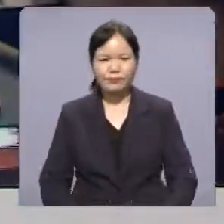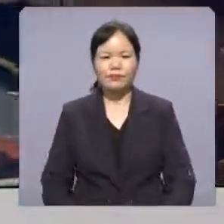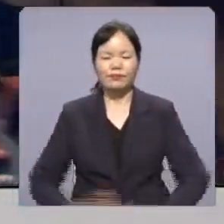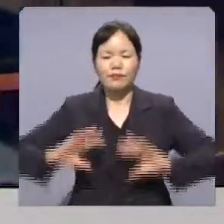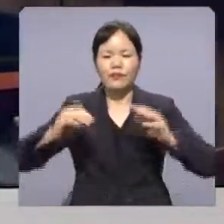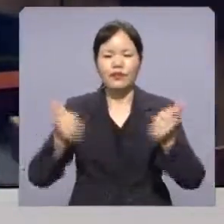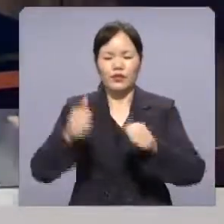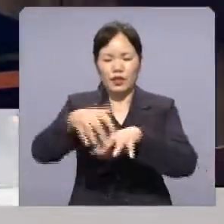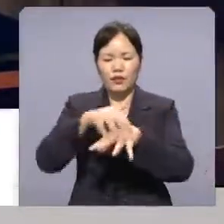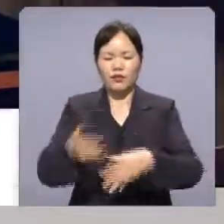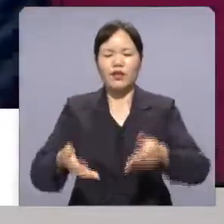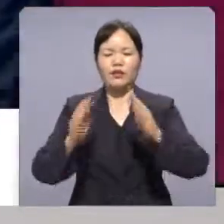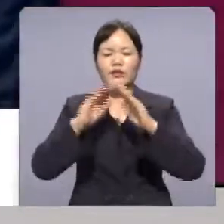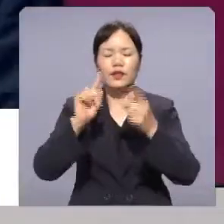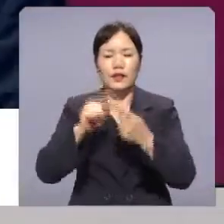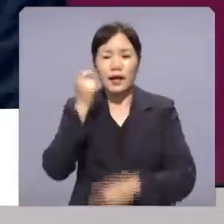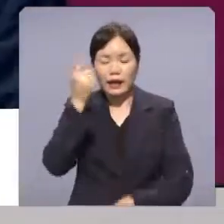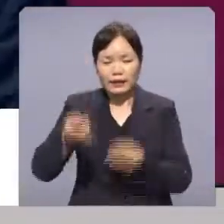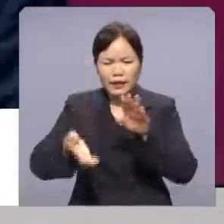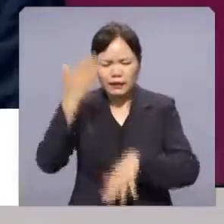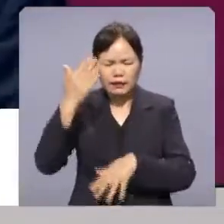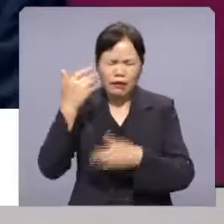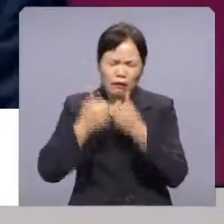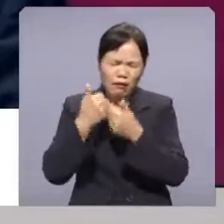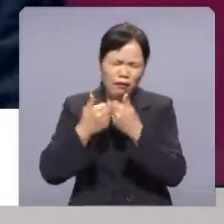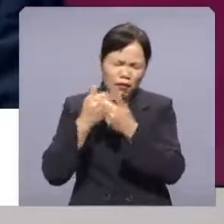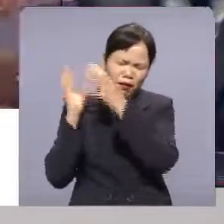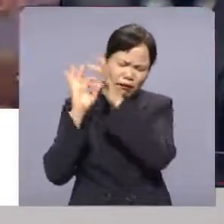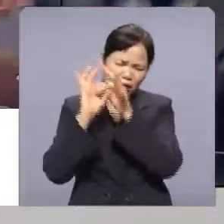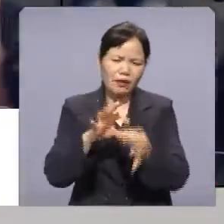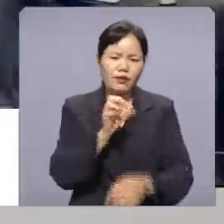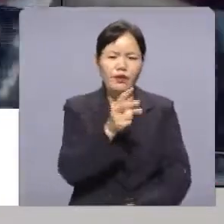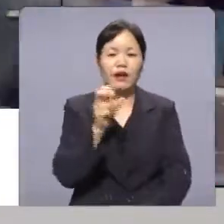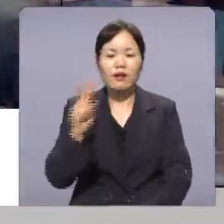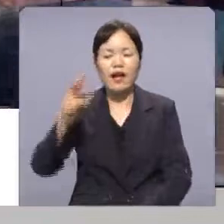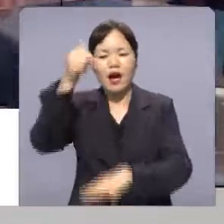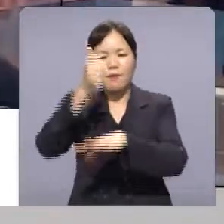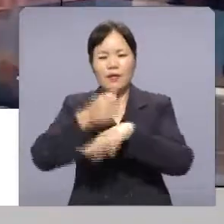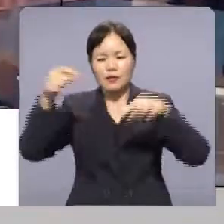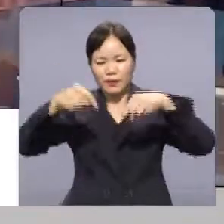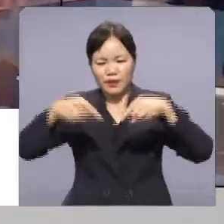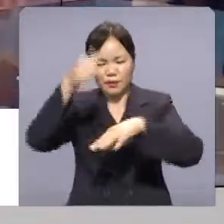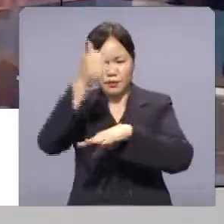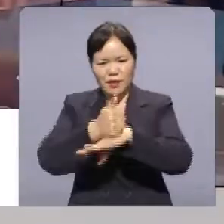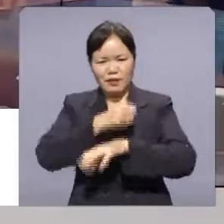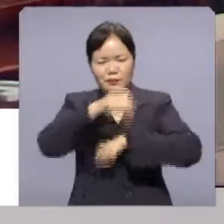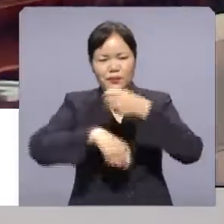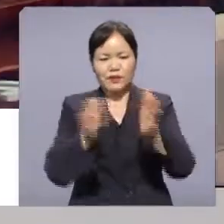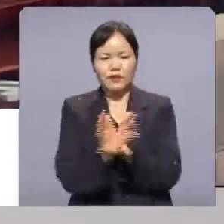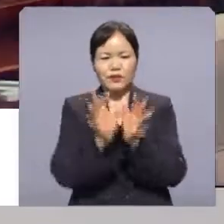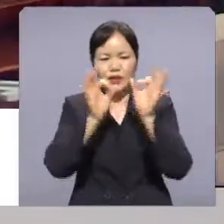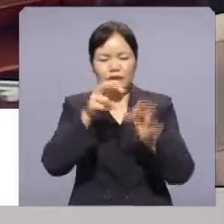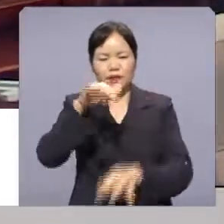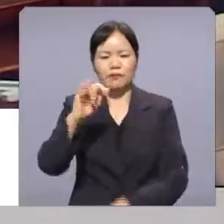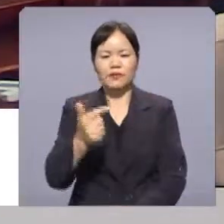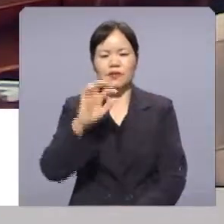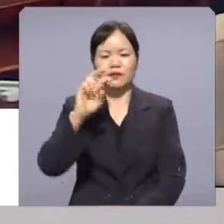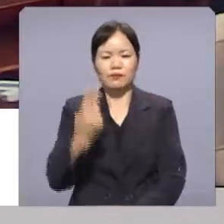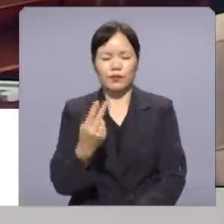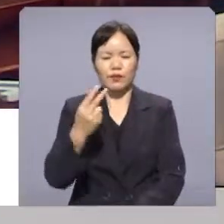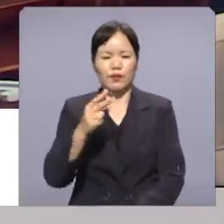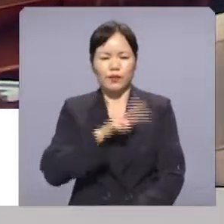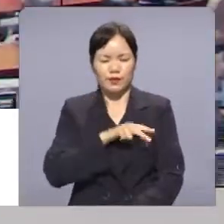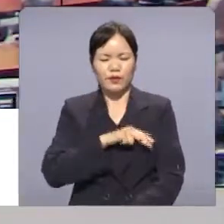국회 원구성을 놓고 한 달 넘게 질의한 대치를 이어가던 여야가 막판 협상 끝에 민주당 출신 김진표 의원을